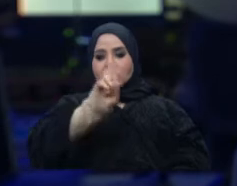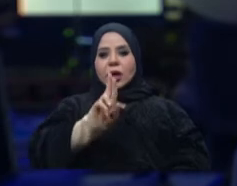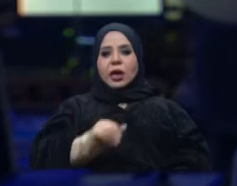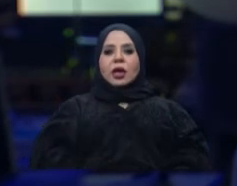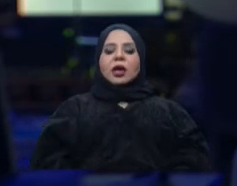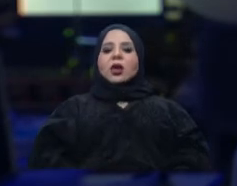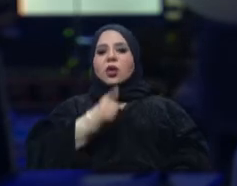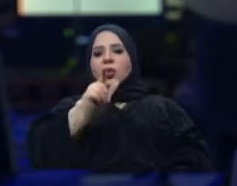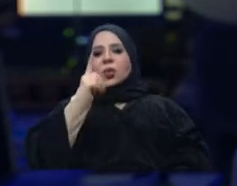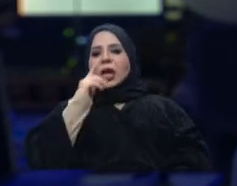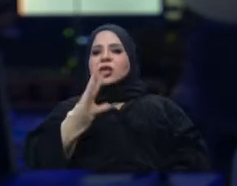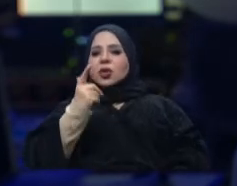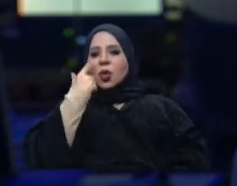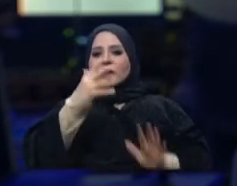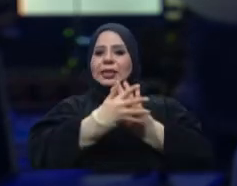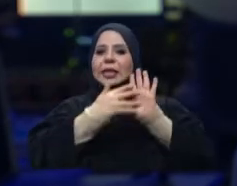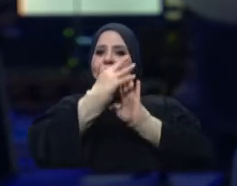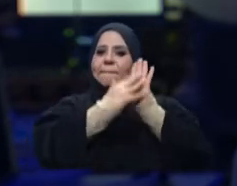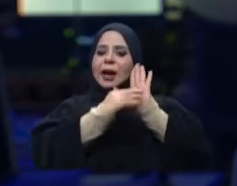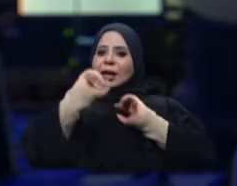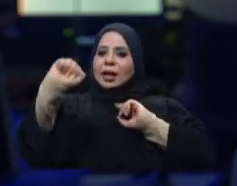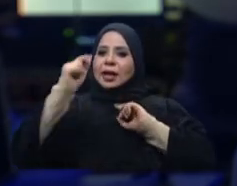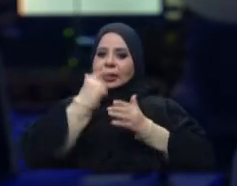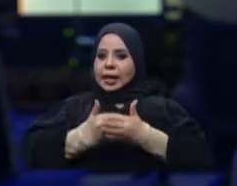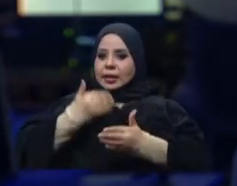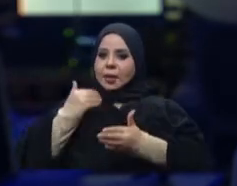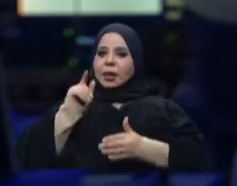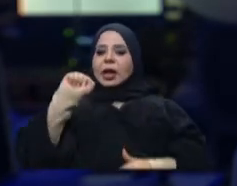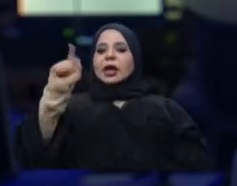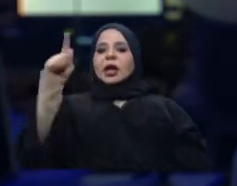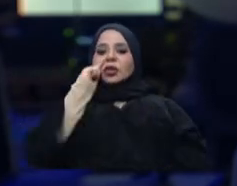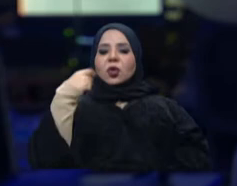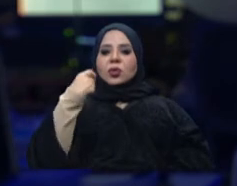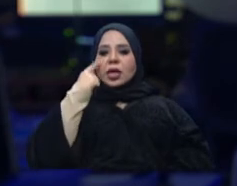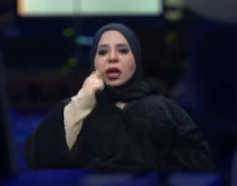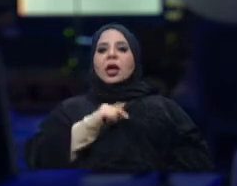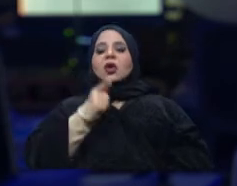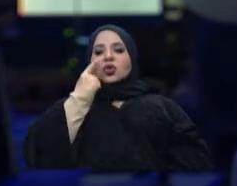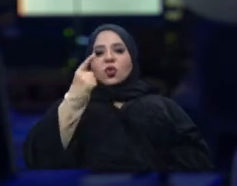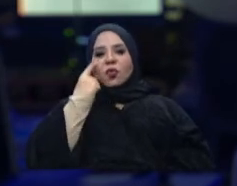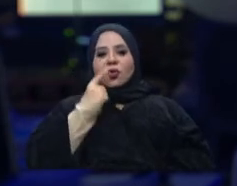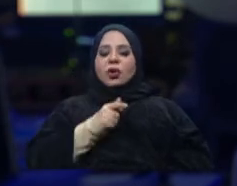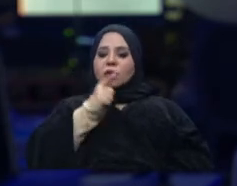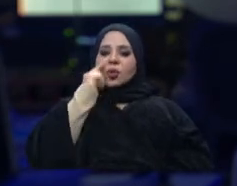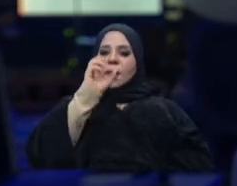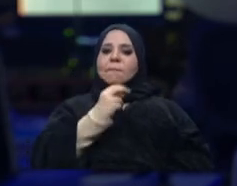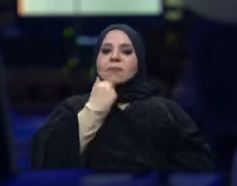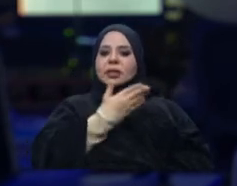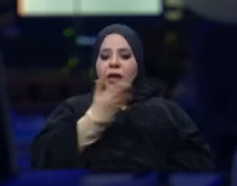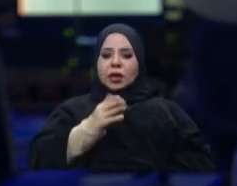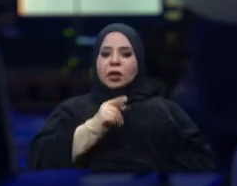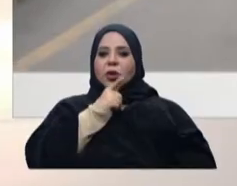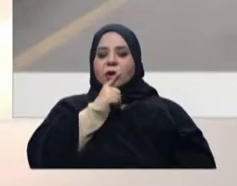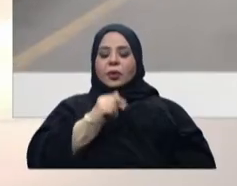الخطى الاستباقية التي وضعتها الوزارة لمواجهة تجمعات مياه الأمطار؟ مساء الخير ومرحبا بكم جميعا